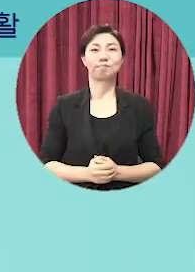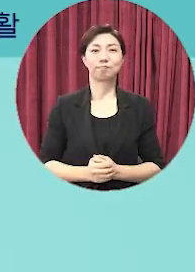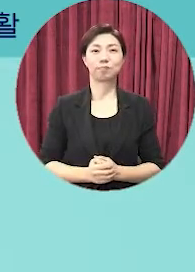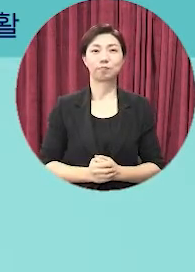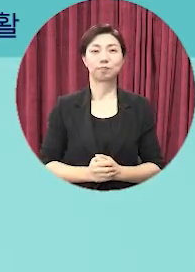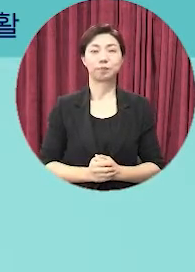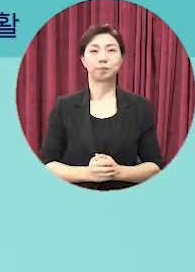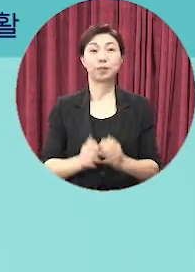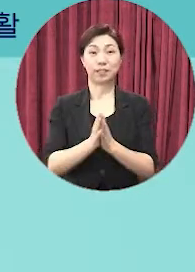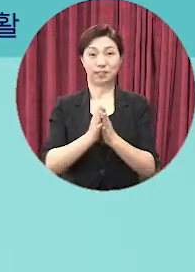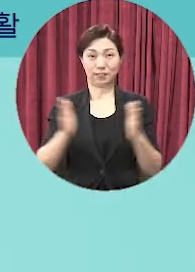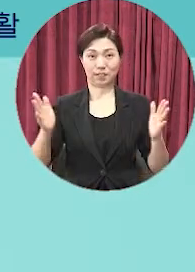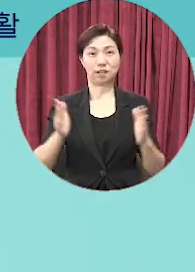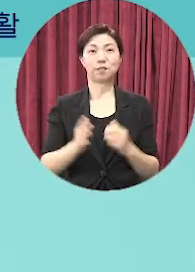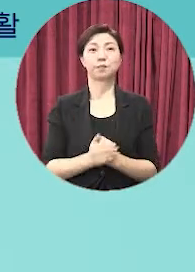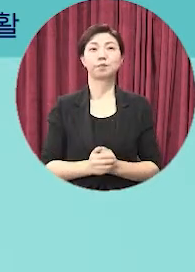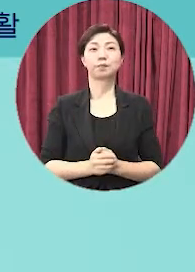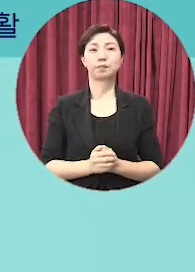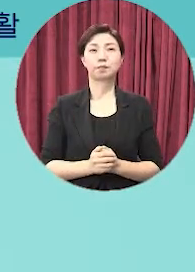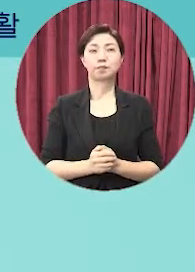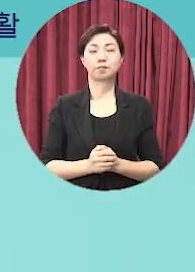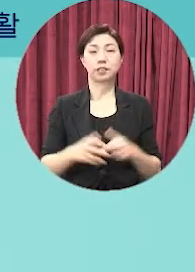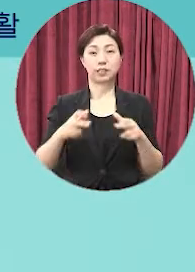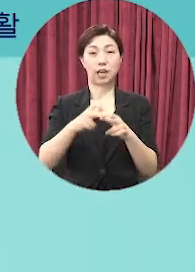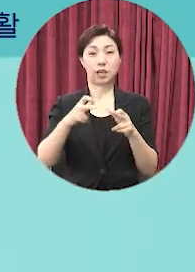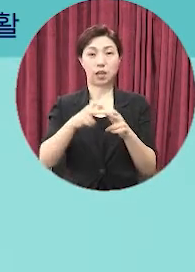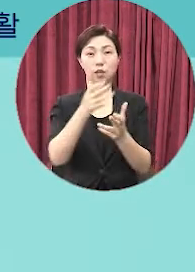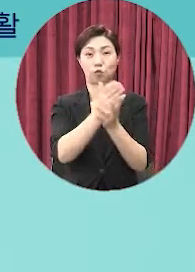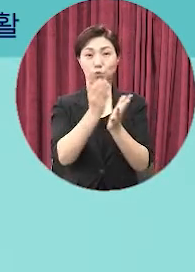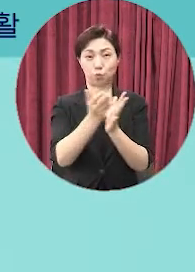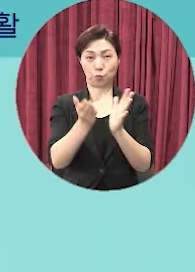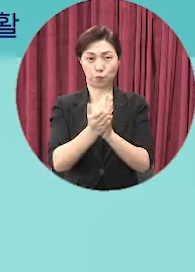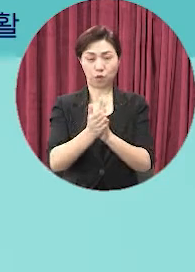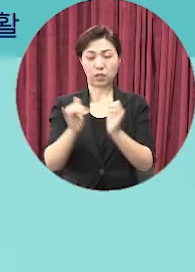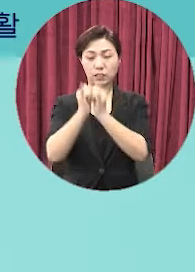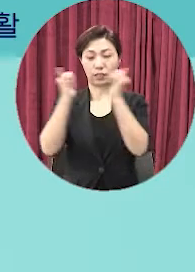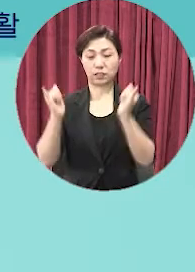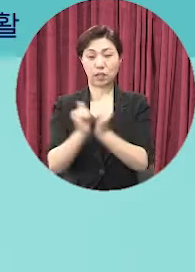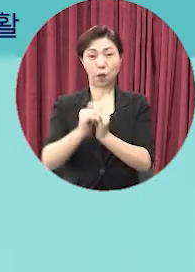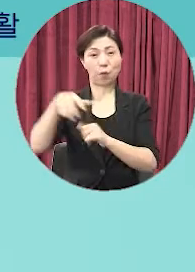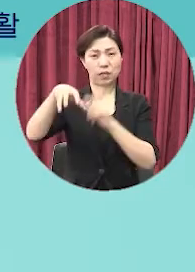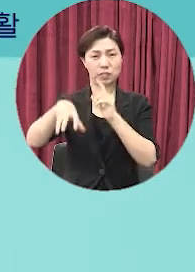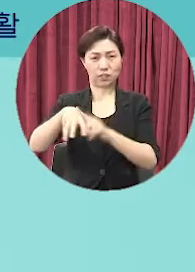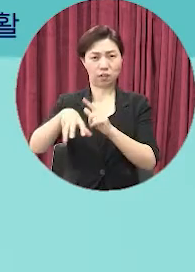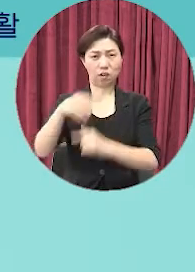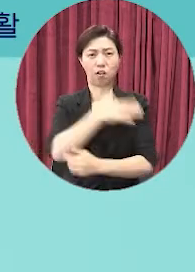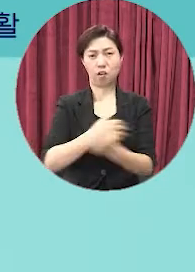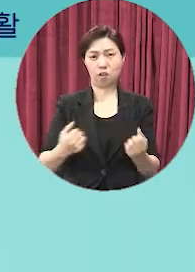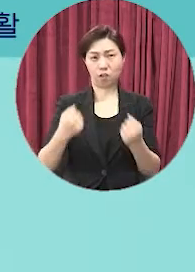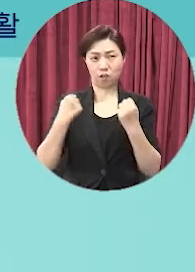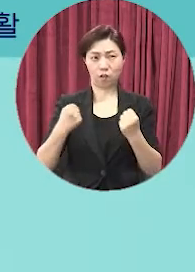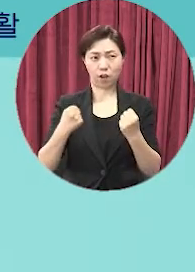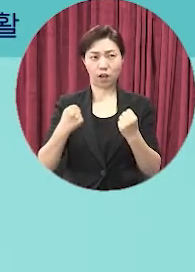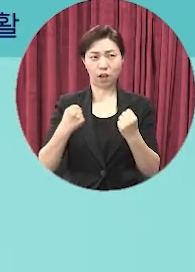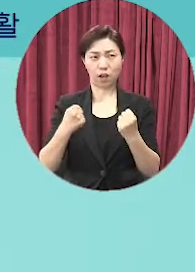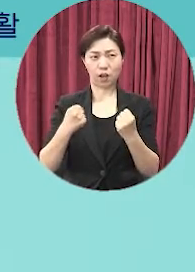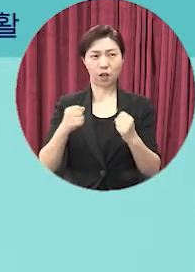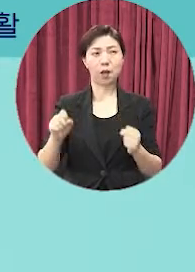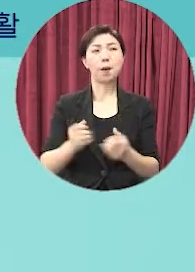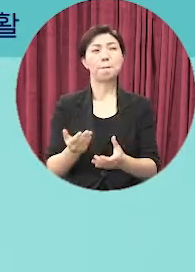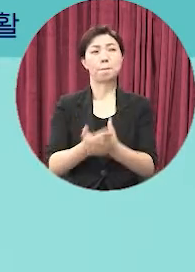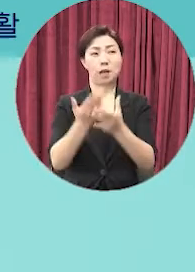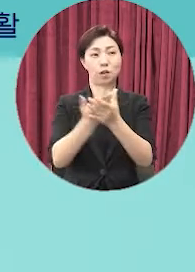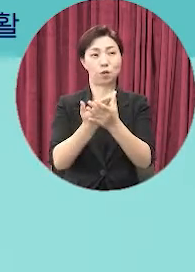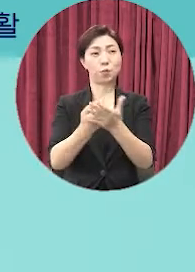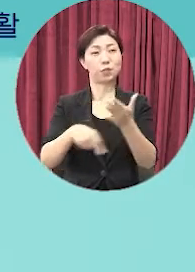네, 시작하도록 하겠습니다. 장애 유형별 지역사회 비대면 건강보건관리 서비스 제공 방안 연구에 대해서 말씀을 드리겠습니다.